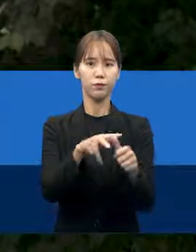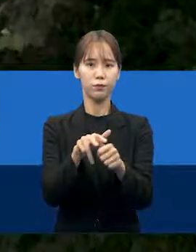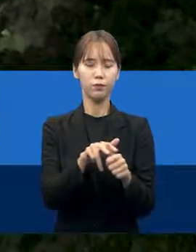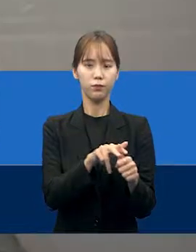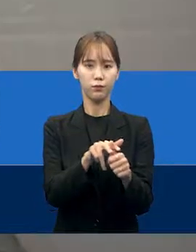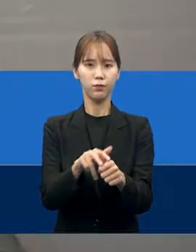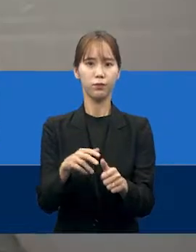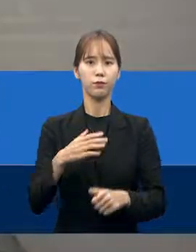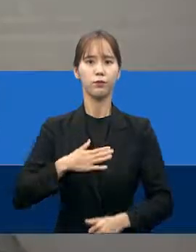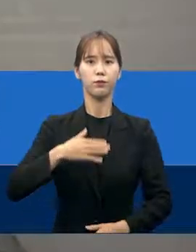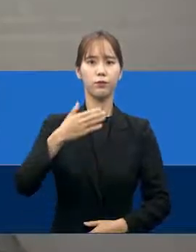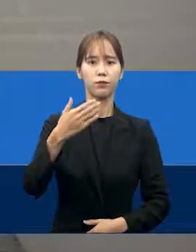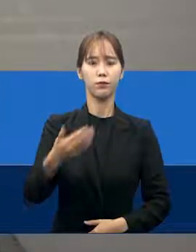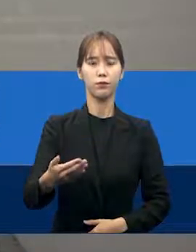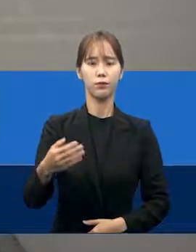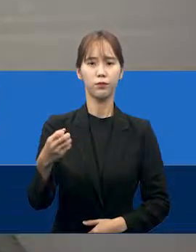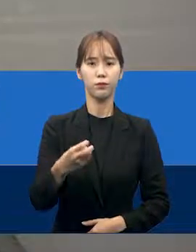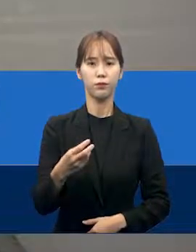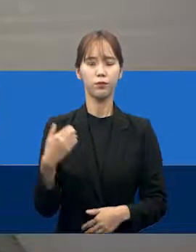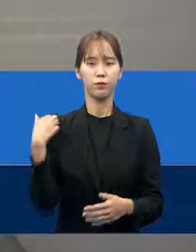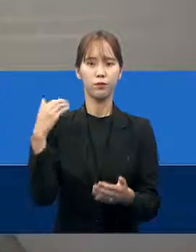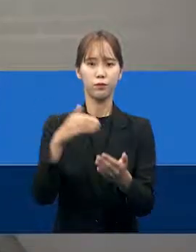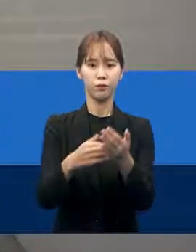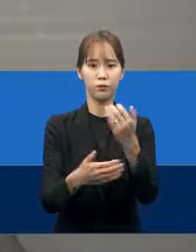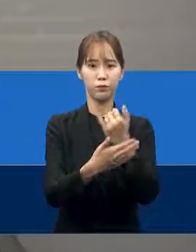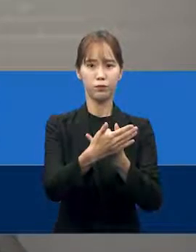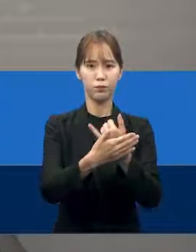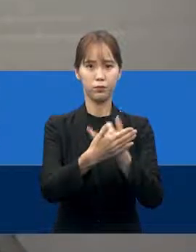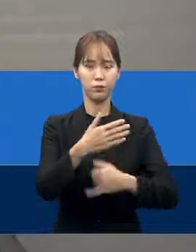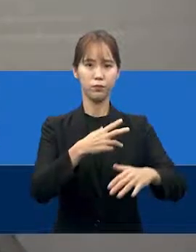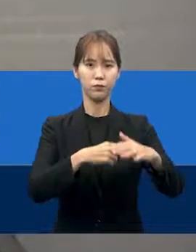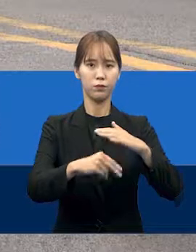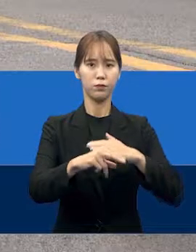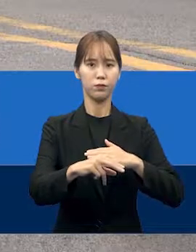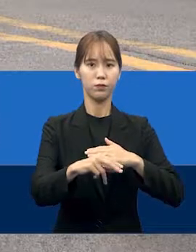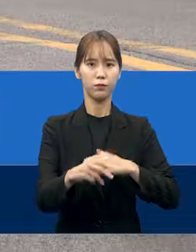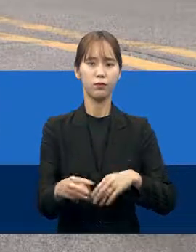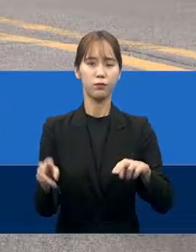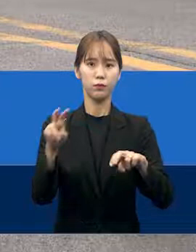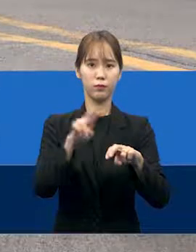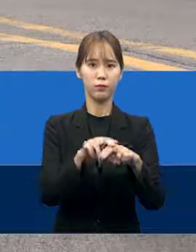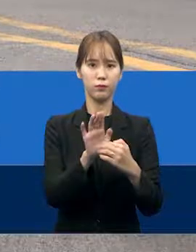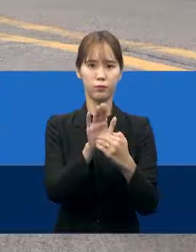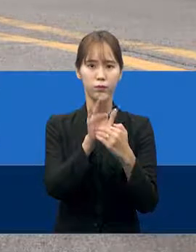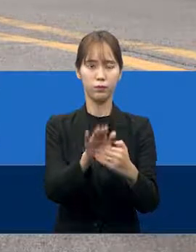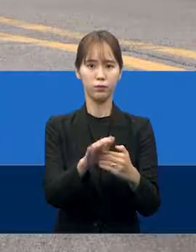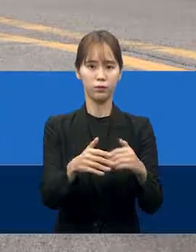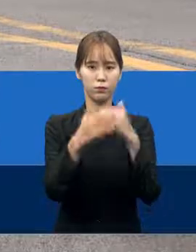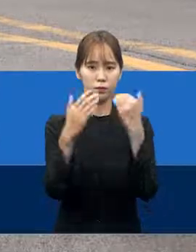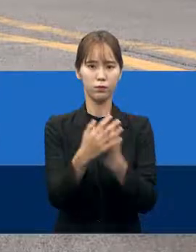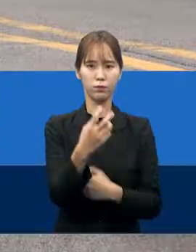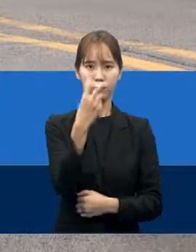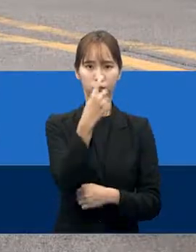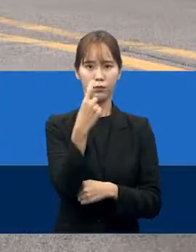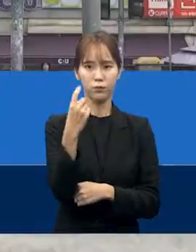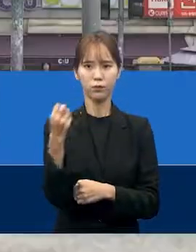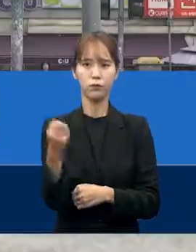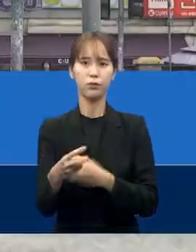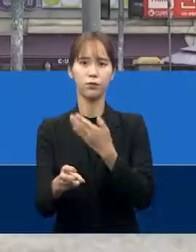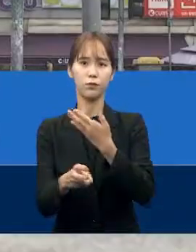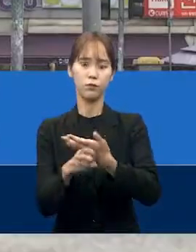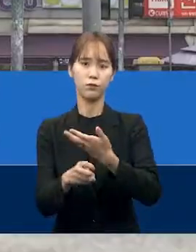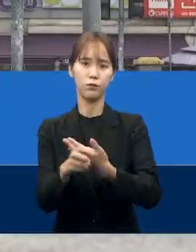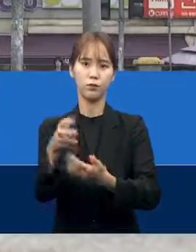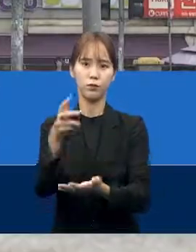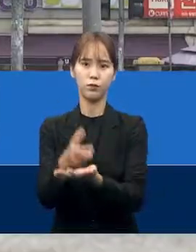정보 제공을 실시하고 귀성 귀경객을 위해 청량리역 주변 승차 거부 행위 집중 단속과 불법 주정차 특별 지도